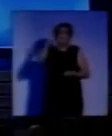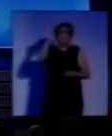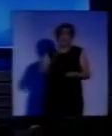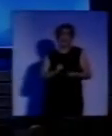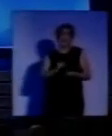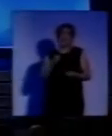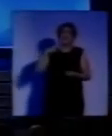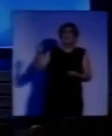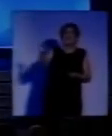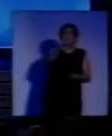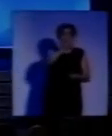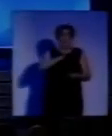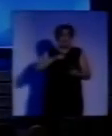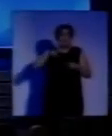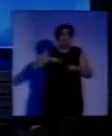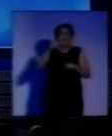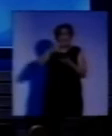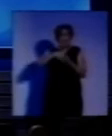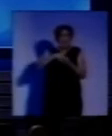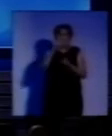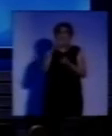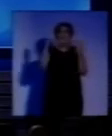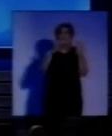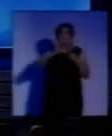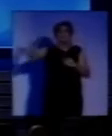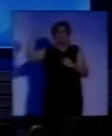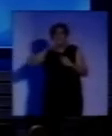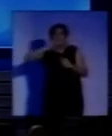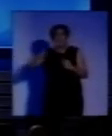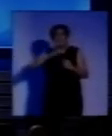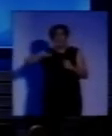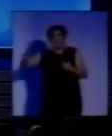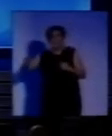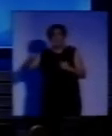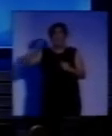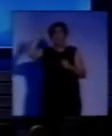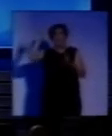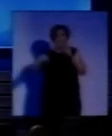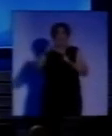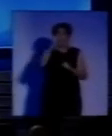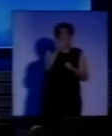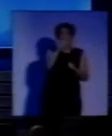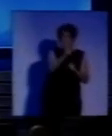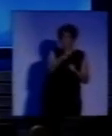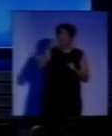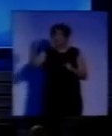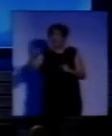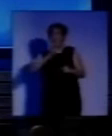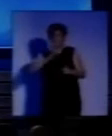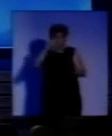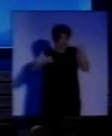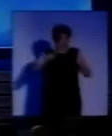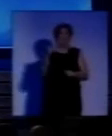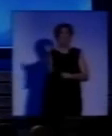οφειλές των πολιτών εκτοξεύονται. Έχουν φτάσει τα 90 δισεκατομμύρια ευρώ σήμερα ένας στους δύο Έλληνες χρωστά